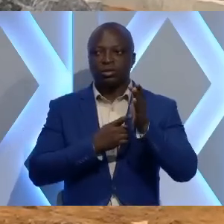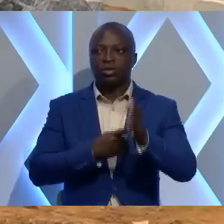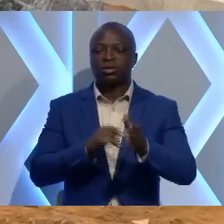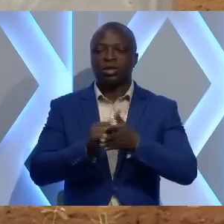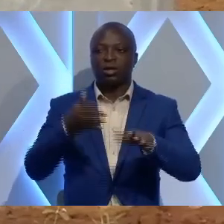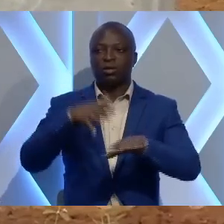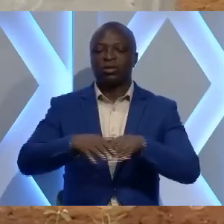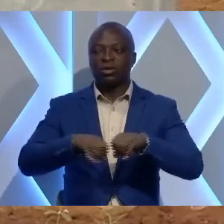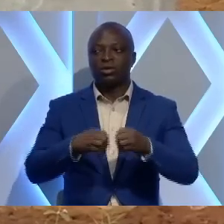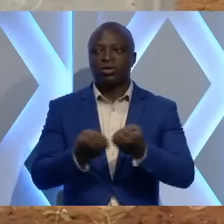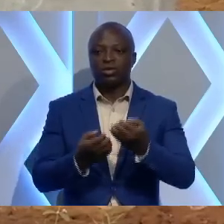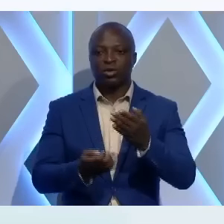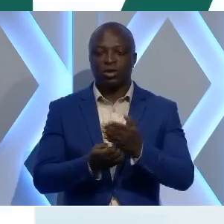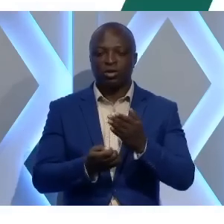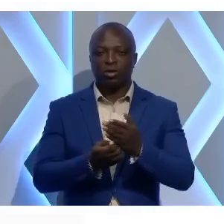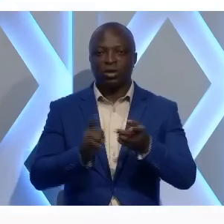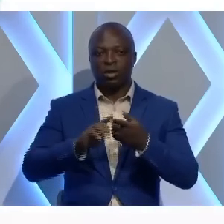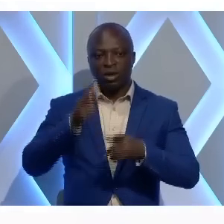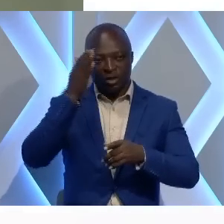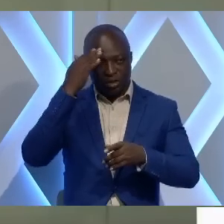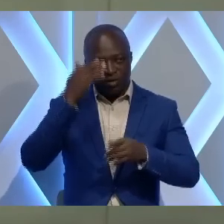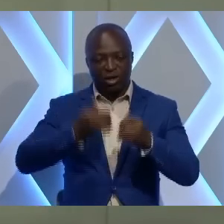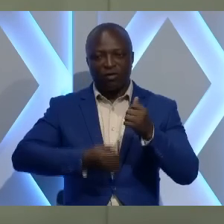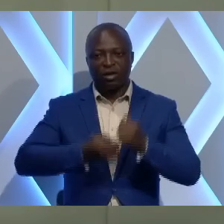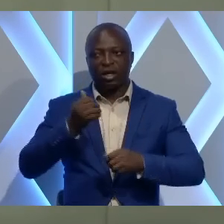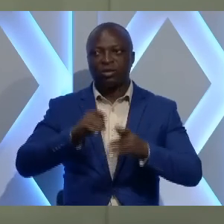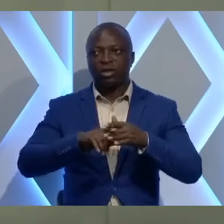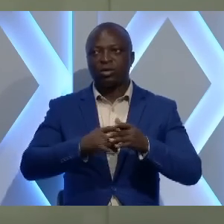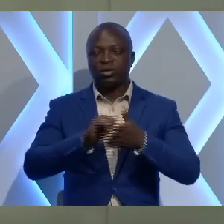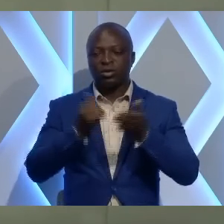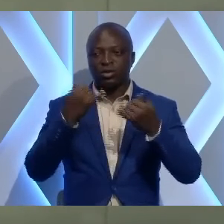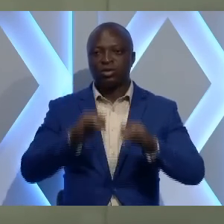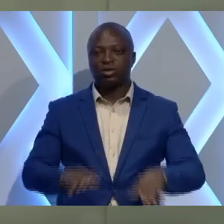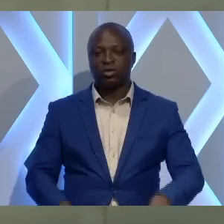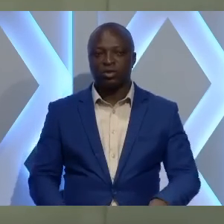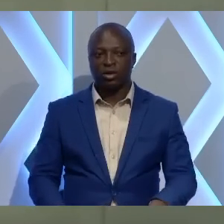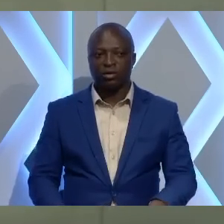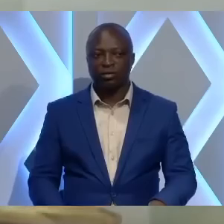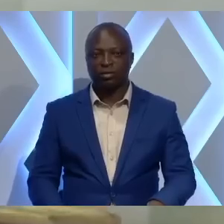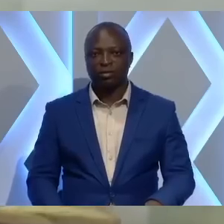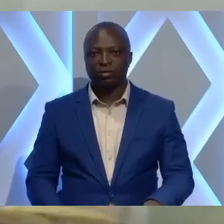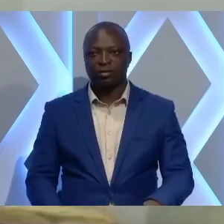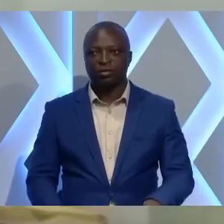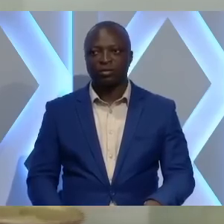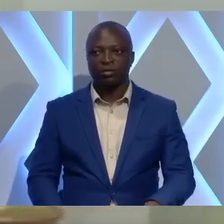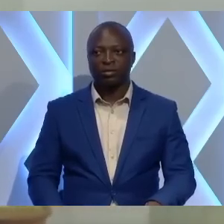inclusion socio-économique. En savoir davantage dès le début de ce journal.